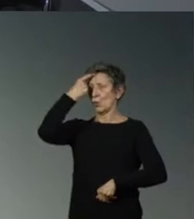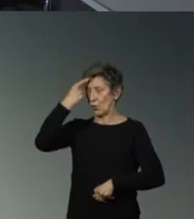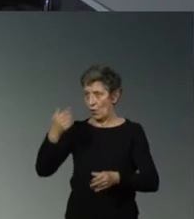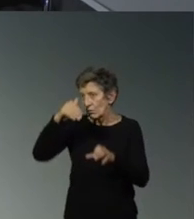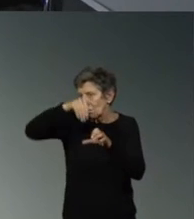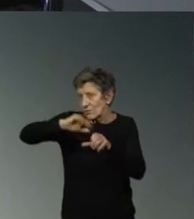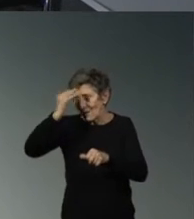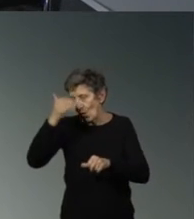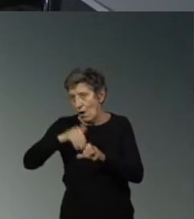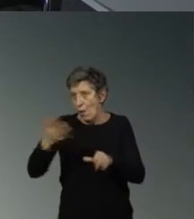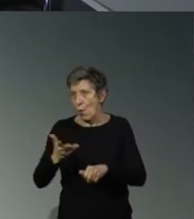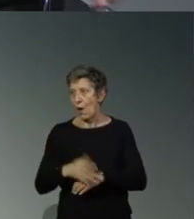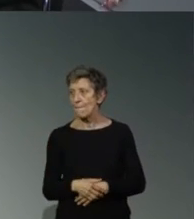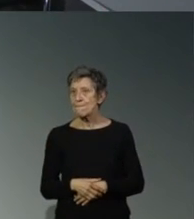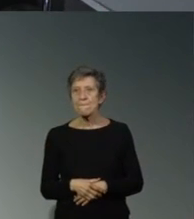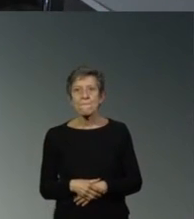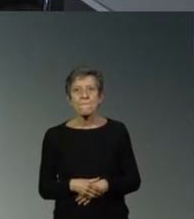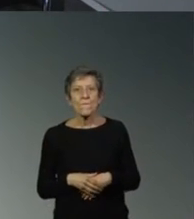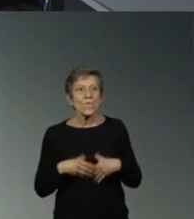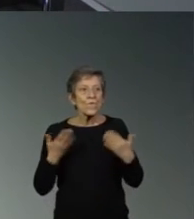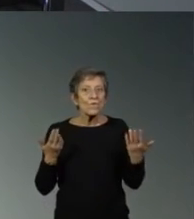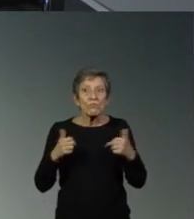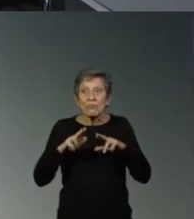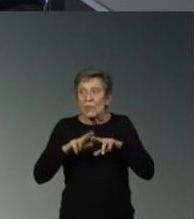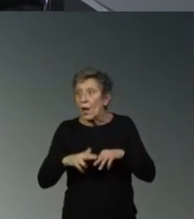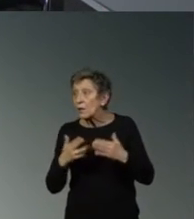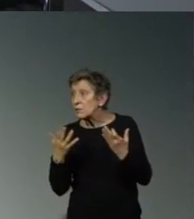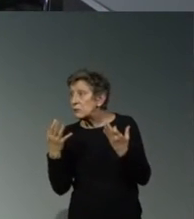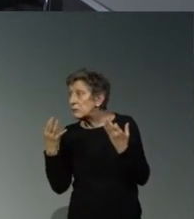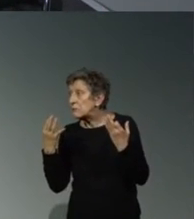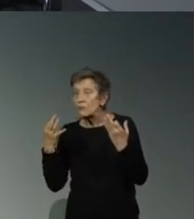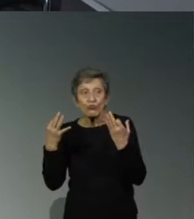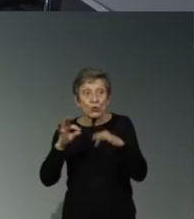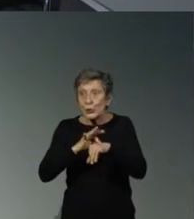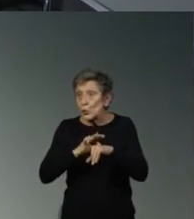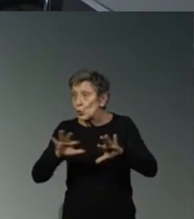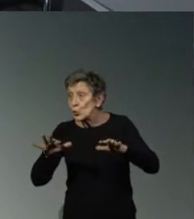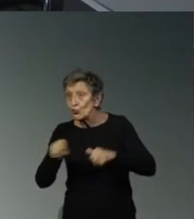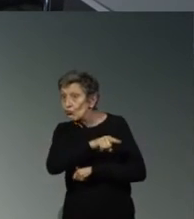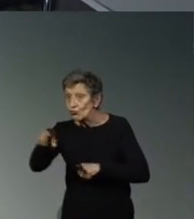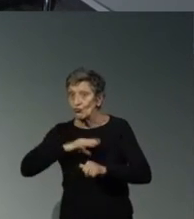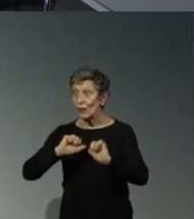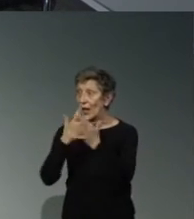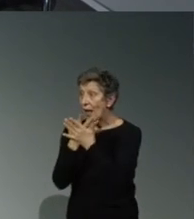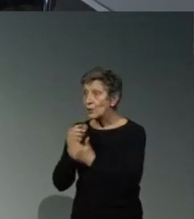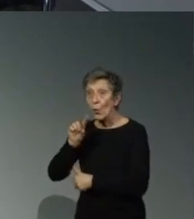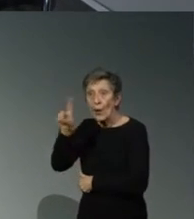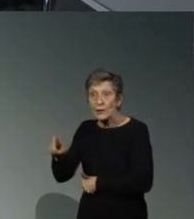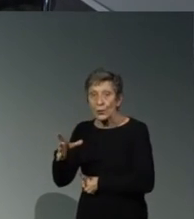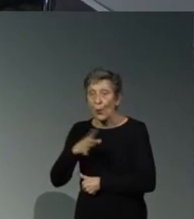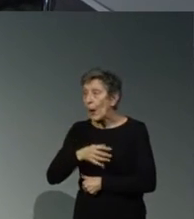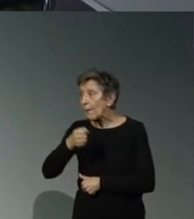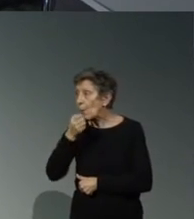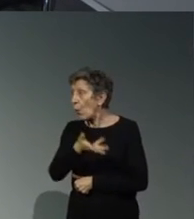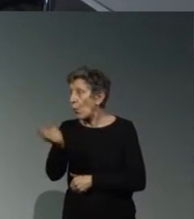Ouais. Est-ce qu'il y a, mesdames, messieurs, on a encore 10 petites minutes parmi vous des questions ou des réactions. Je crois qu'on aura un micro à vous